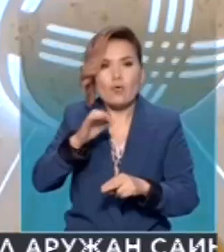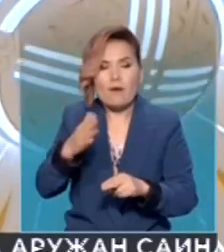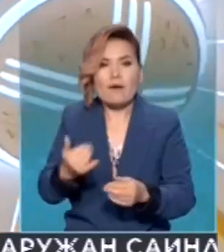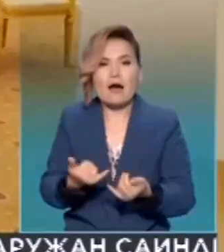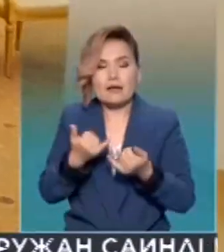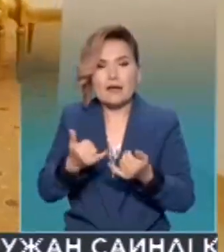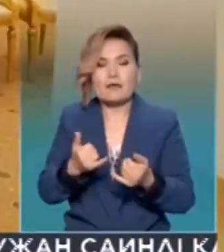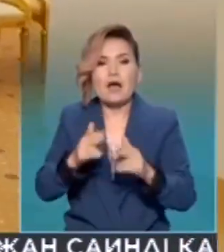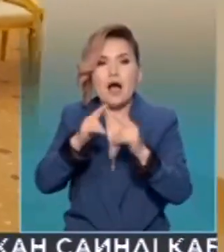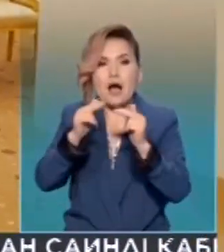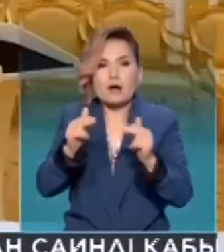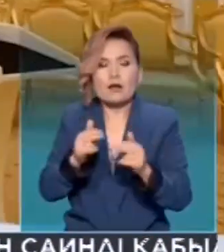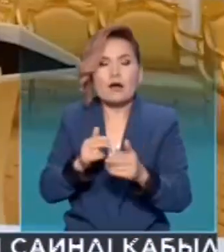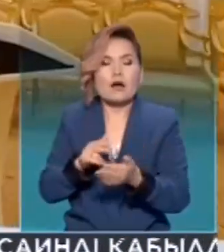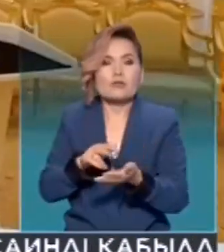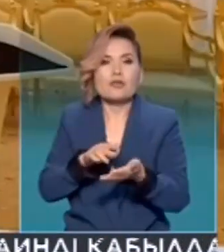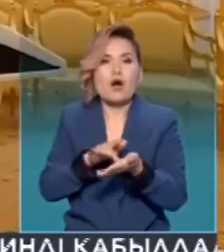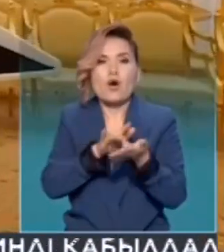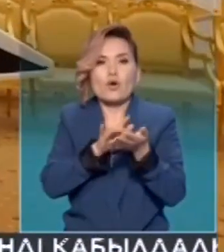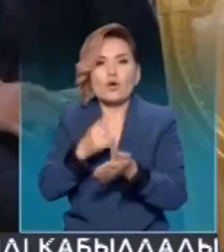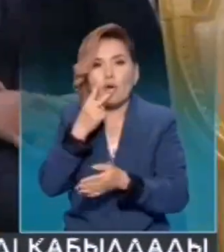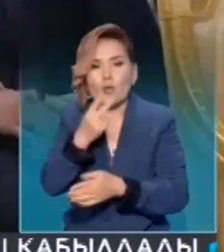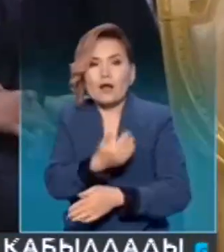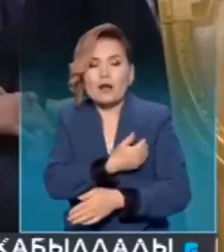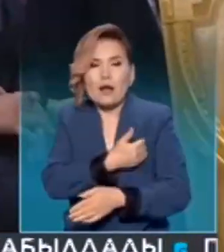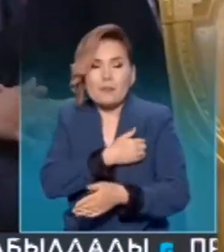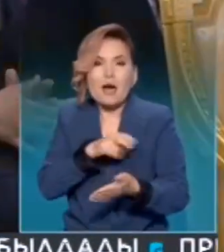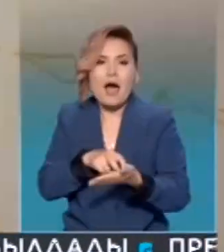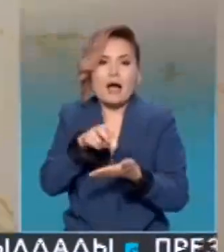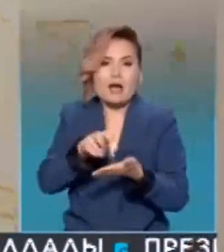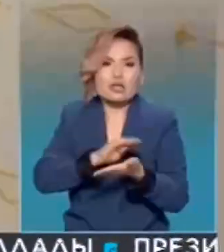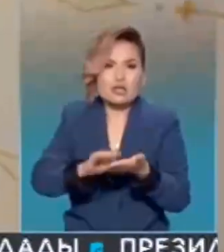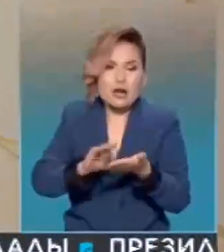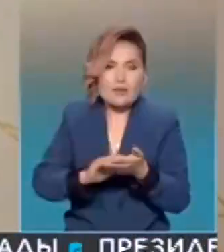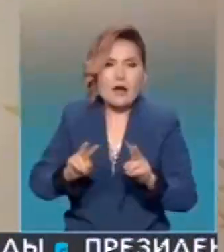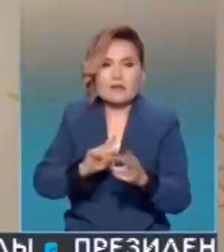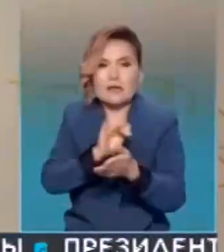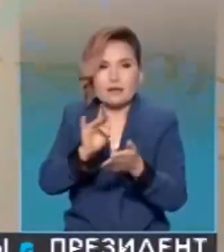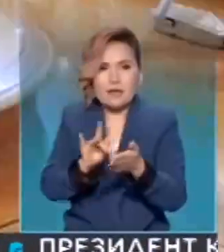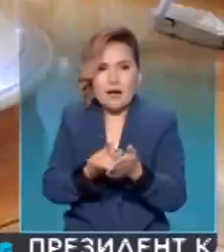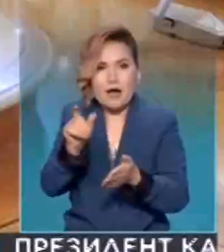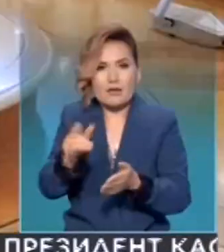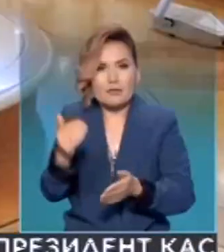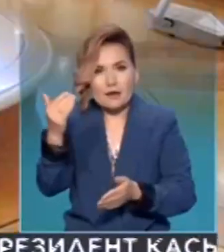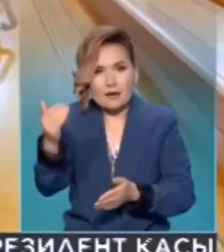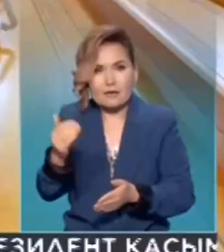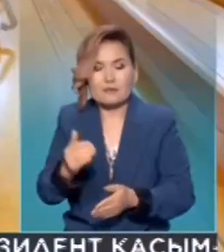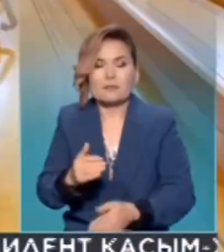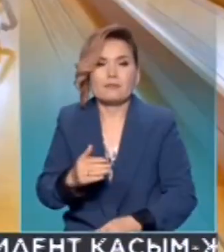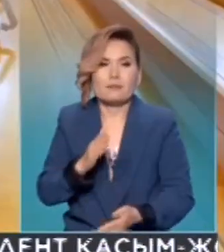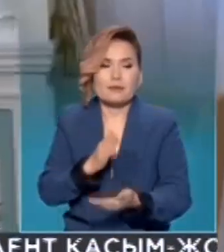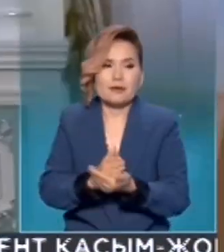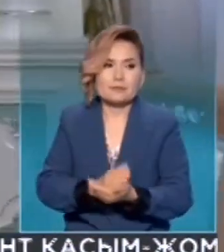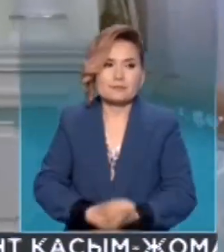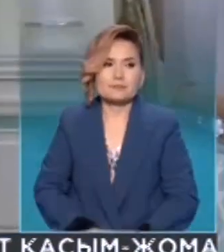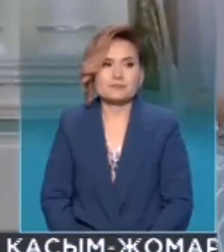Тоқаевқа Ақорданы аралап көргісі келетінін айтып хат жазған елордалық Асылтас Саяділ де бар.